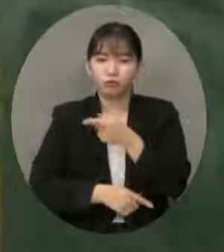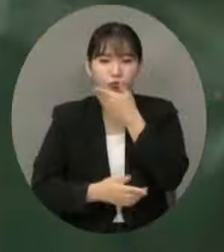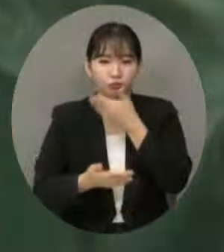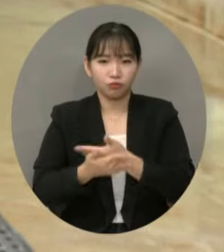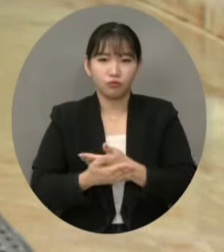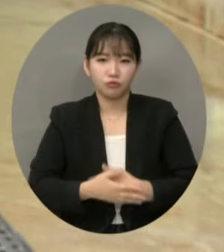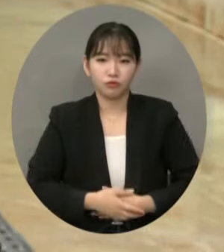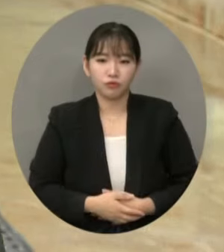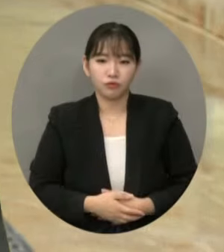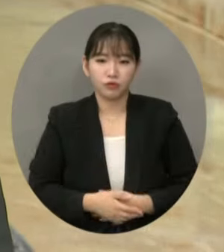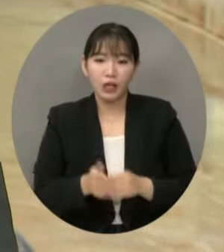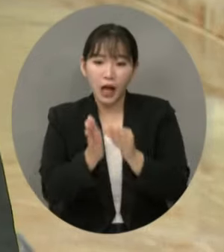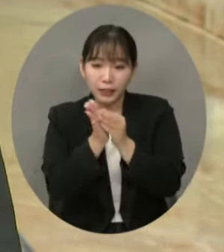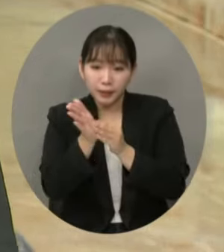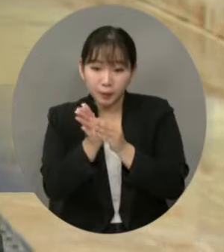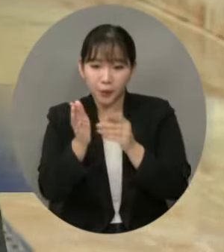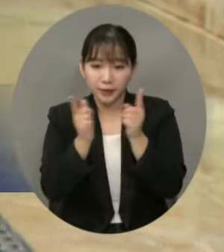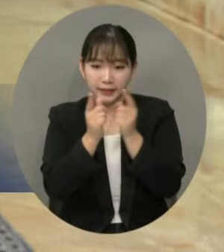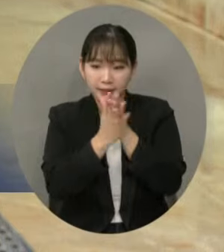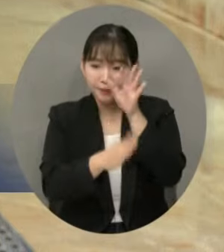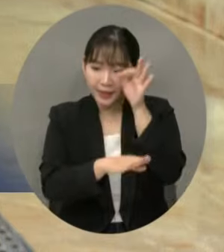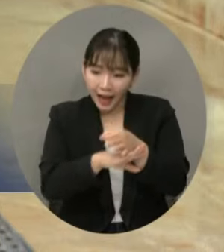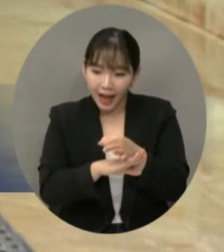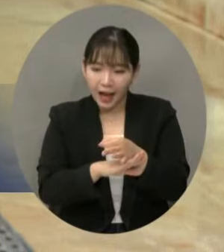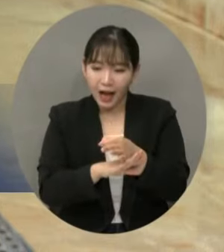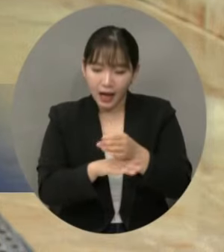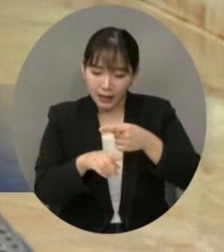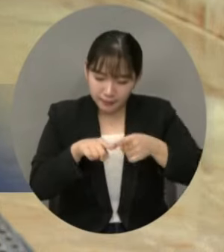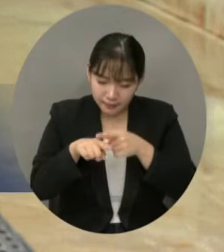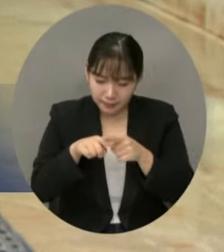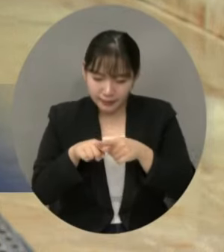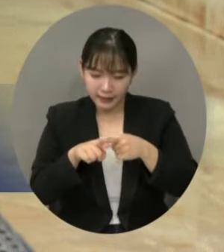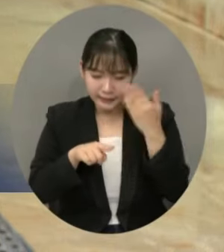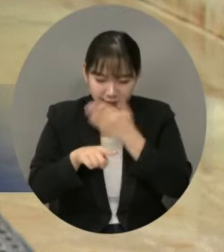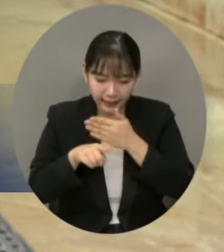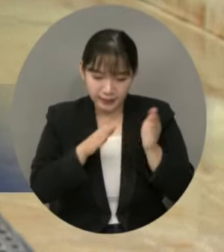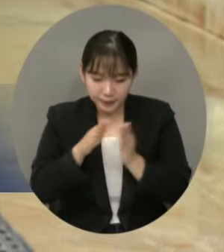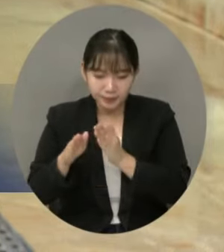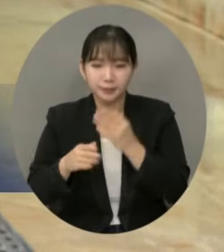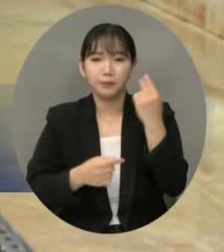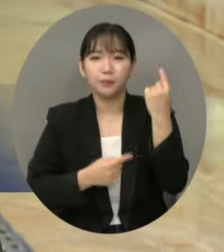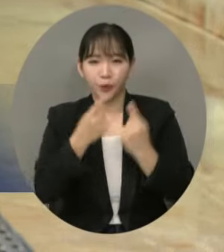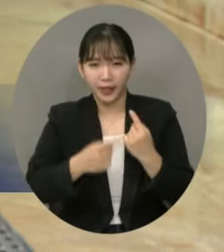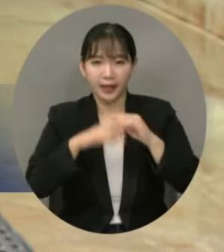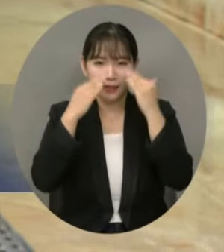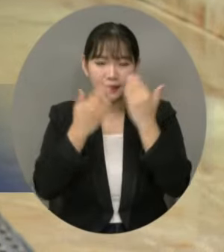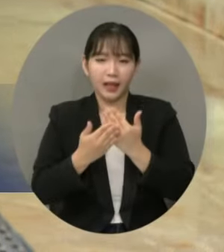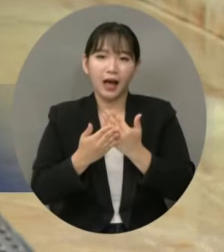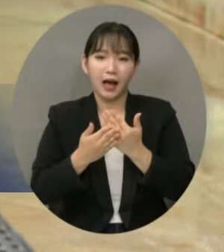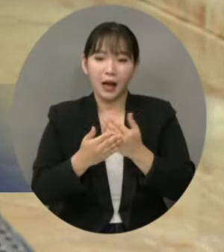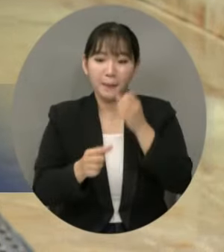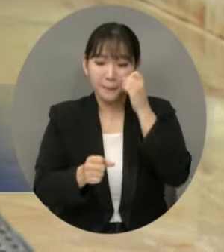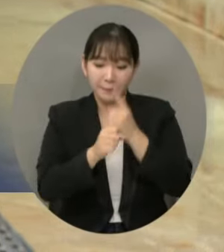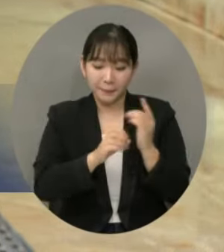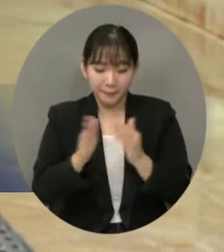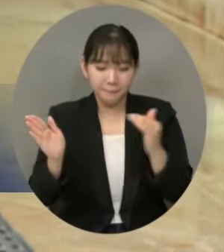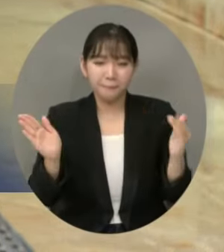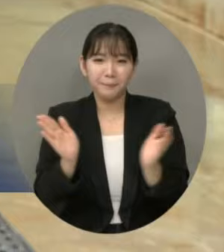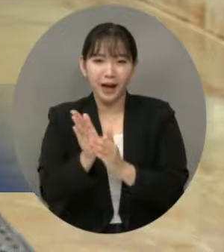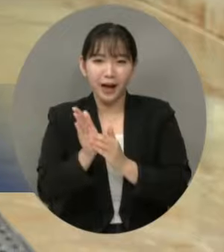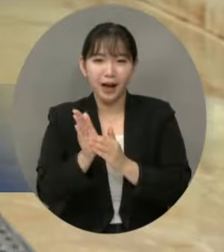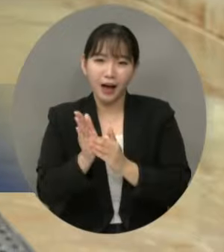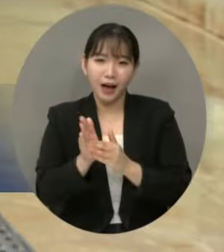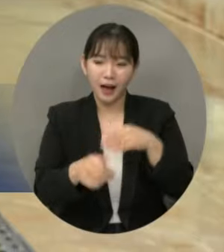관건입니다. 전복을 지금 직접 손질해서 그냥 먹기보다는 모든 게 다 손질돼 있는 상태에서